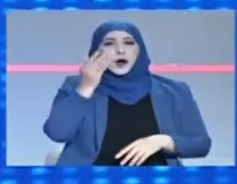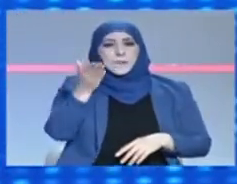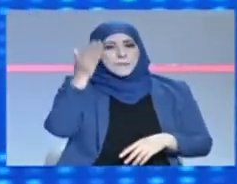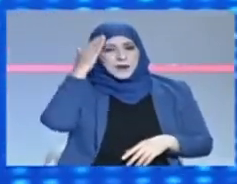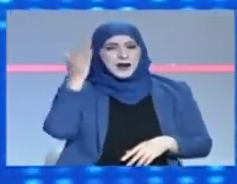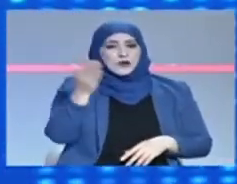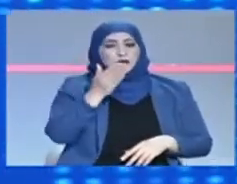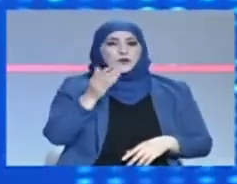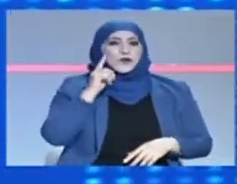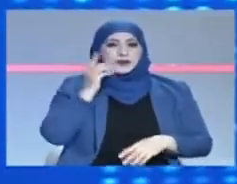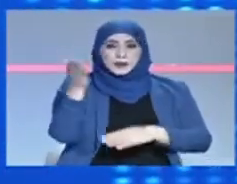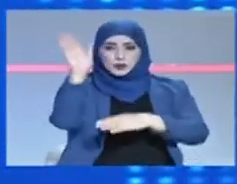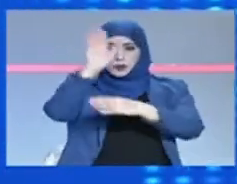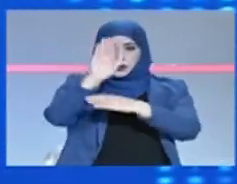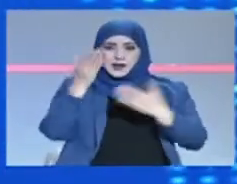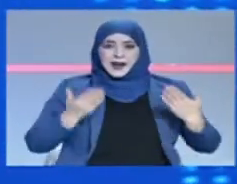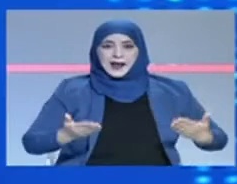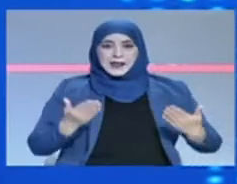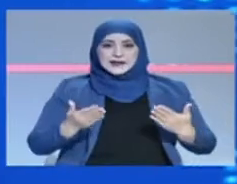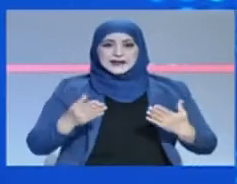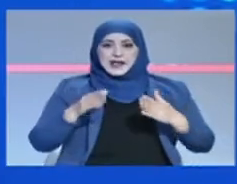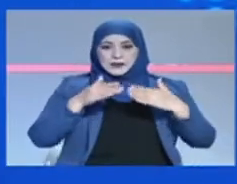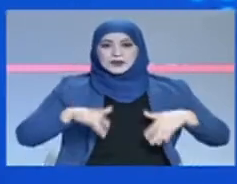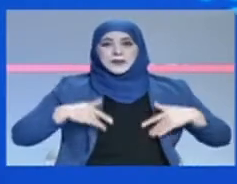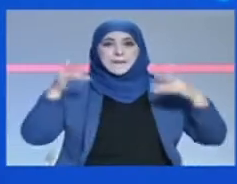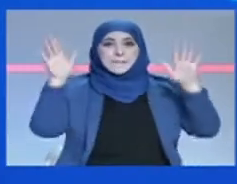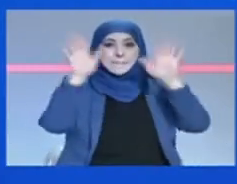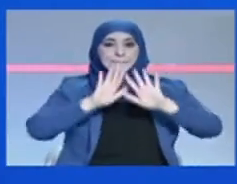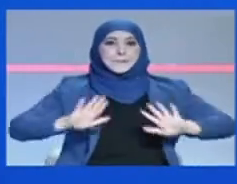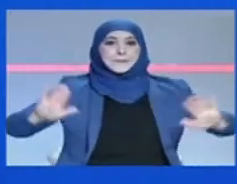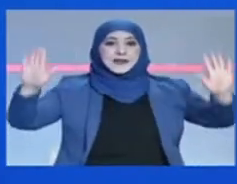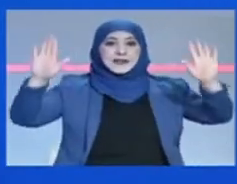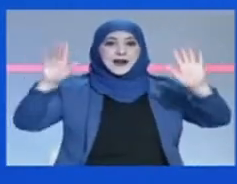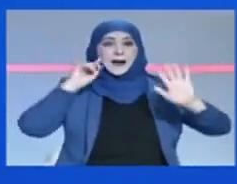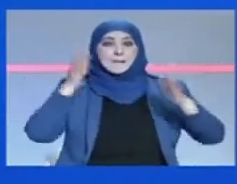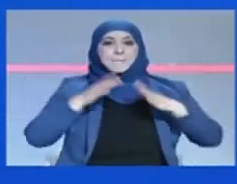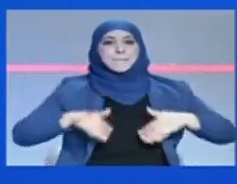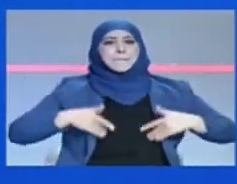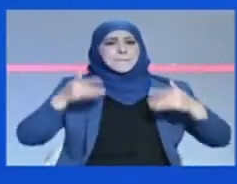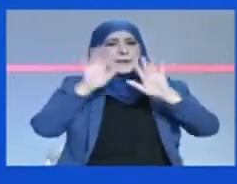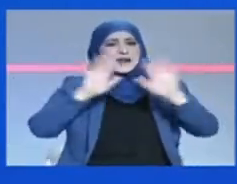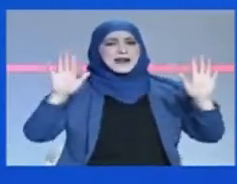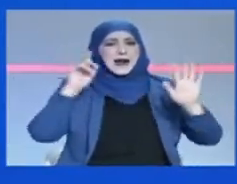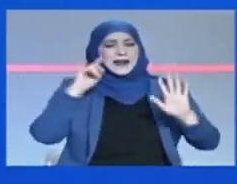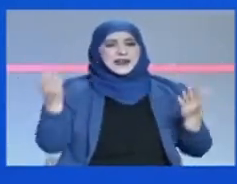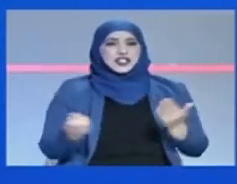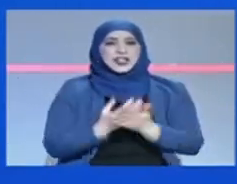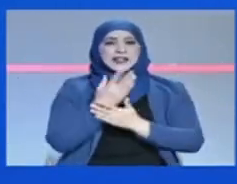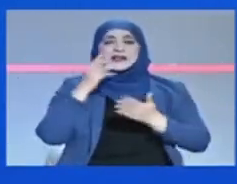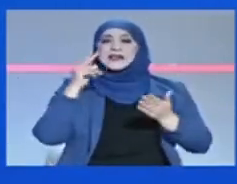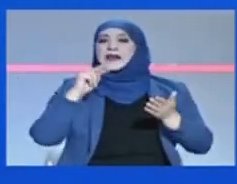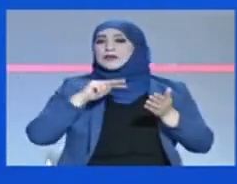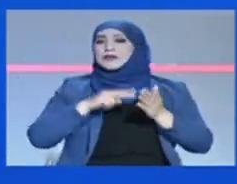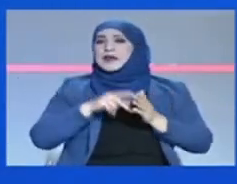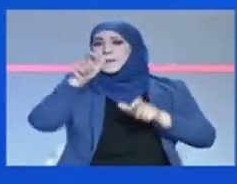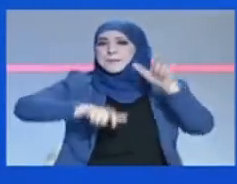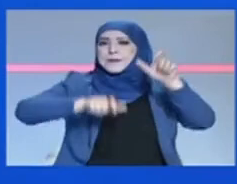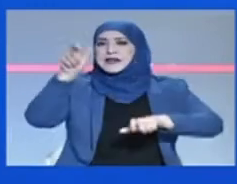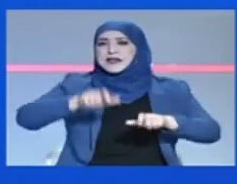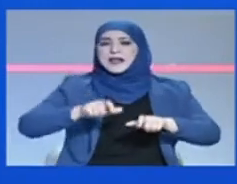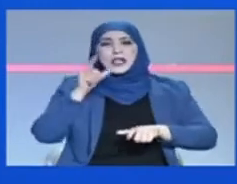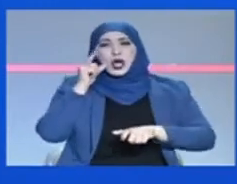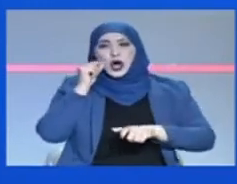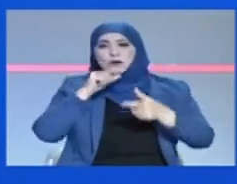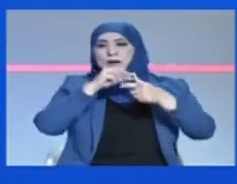التي تعرض حاليا بقاعة الفن الرابع بتونس، مسرحية جديدة يجسد شخصياتها أوس الزبيدي